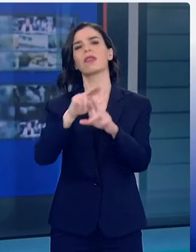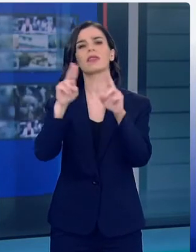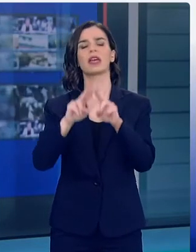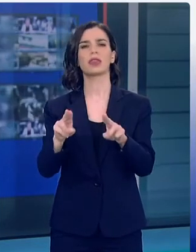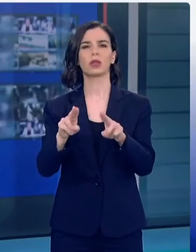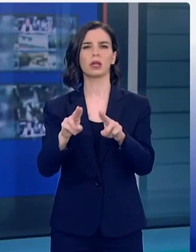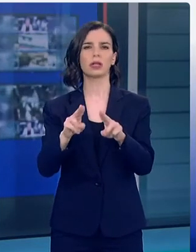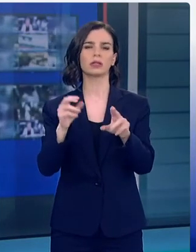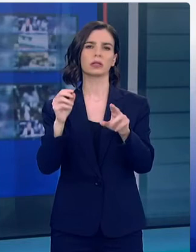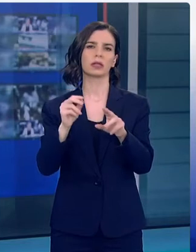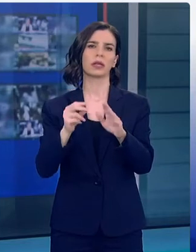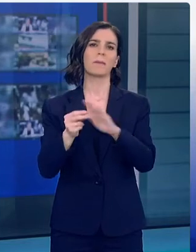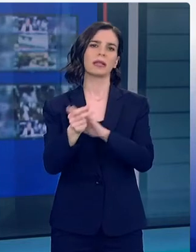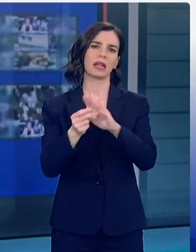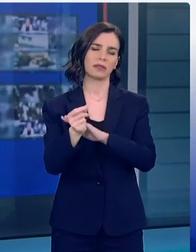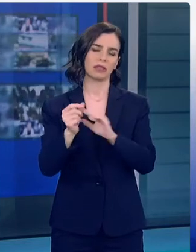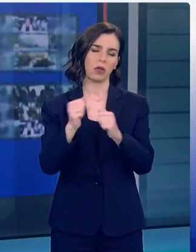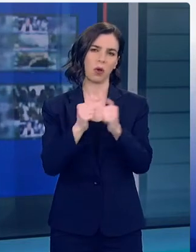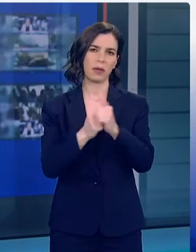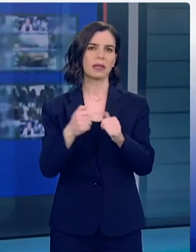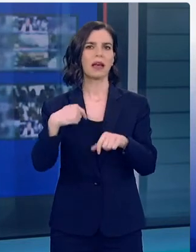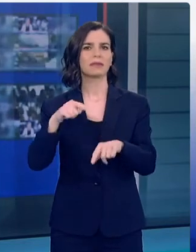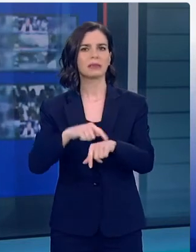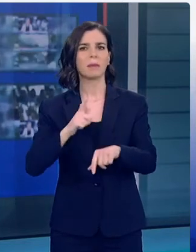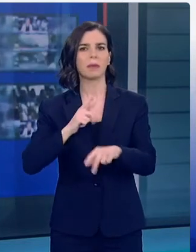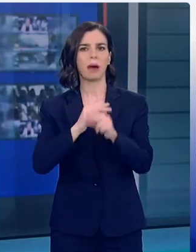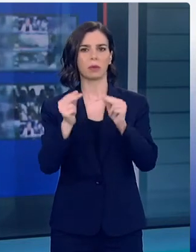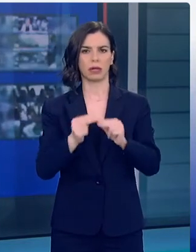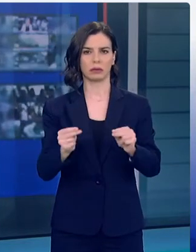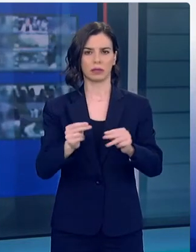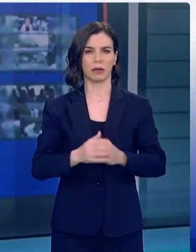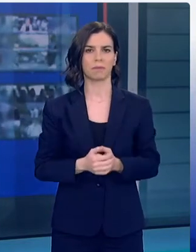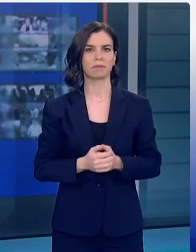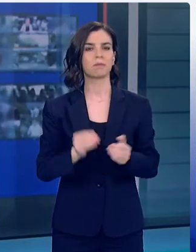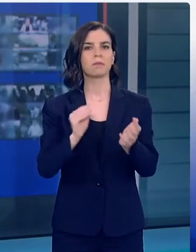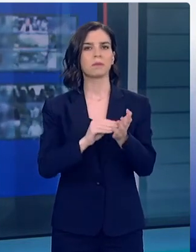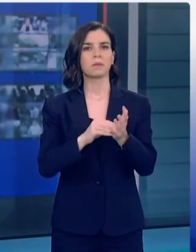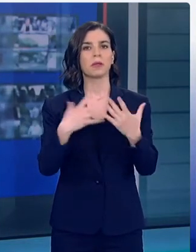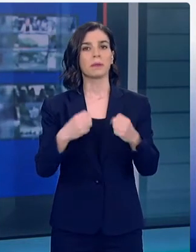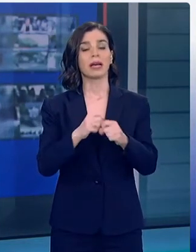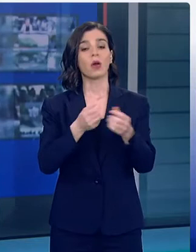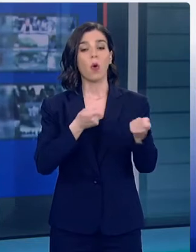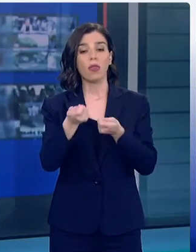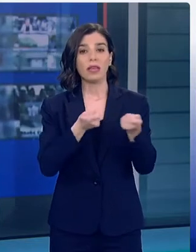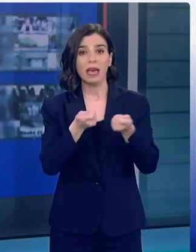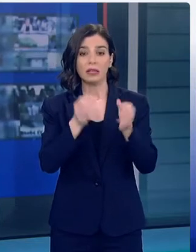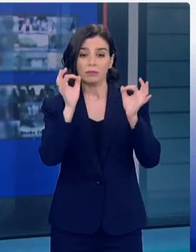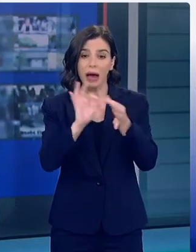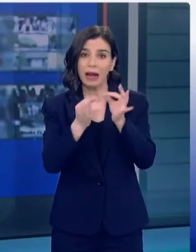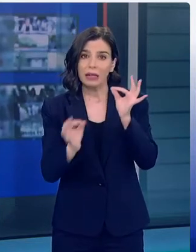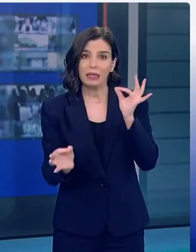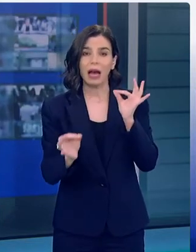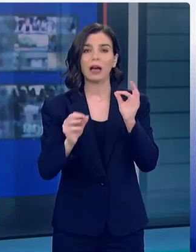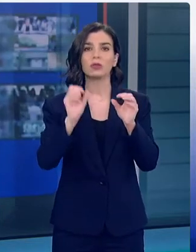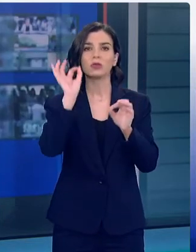Οργανισμού Μετανάστευσης και της δομής. Και αναμένουμε τα αποτελέσματα. Επίσης, δόθηκαν αναλυτικές οδηγίες για περιορισμό